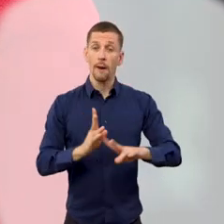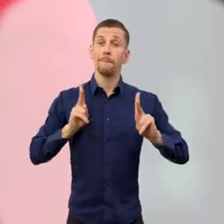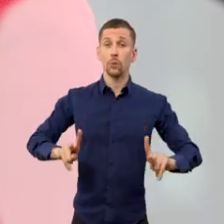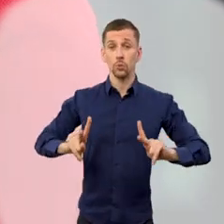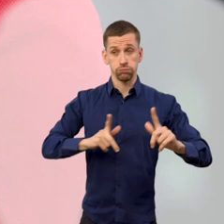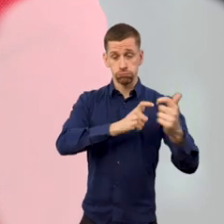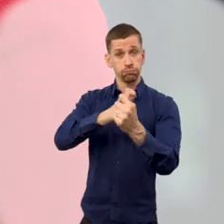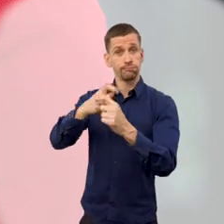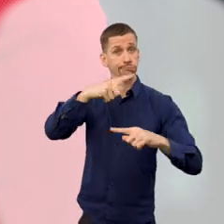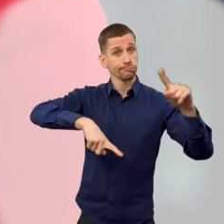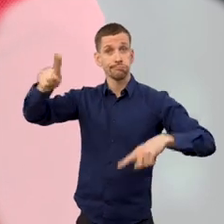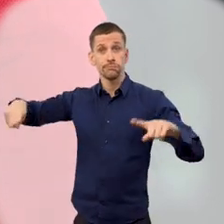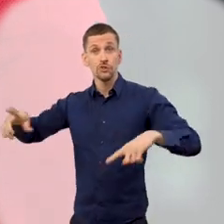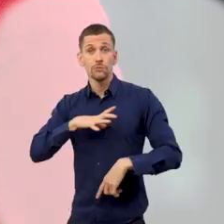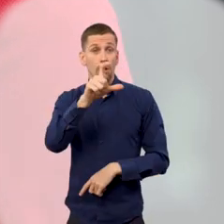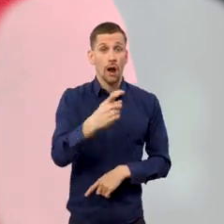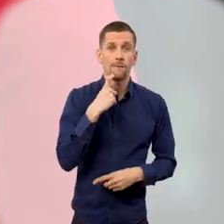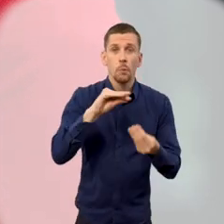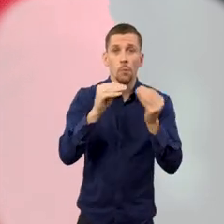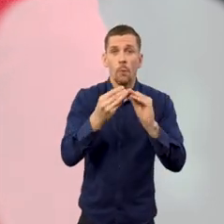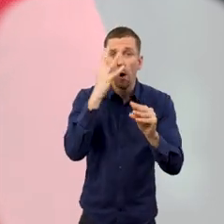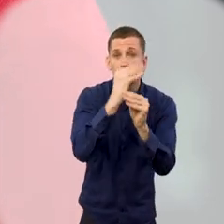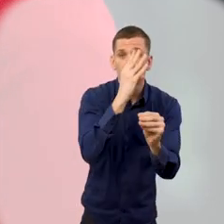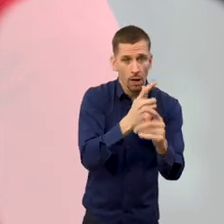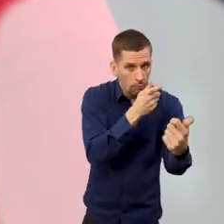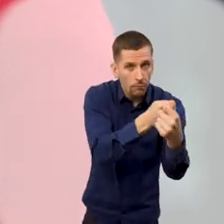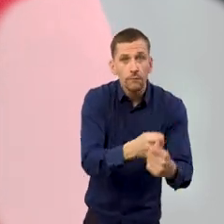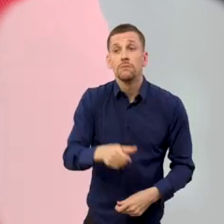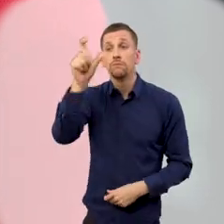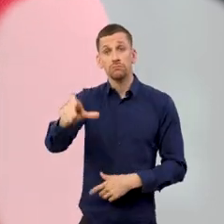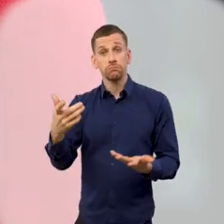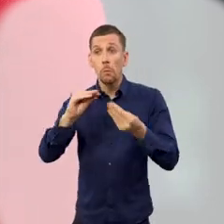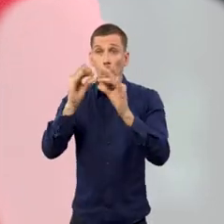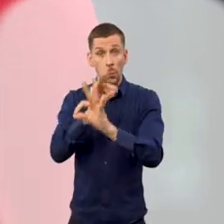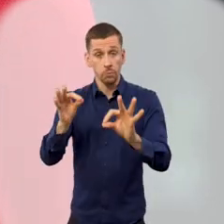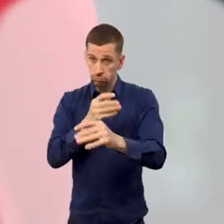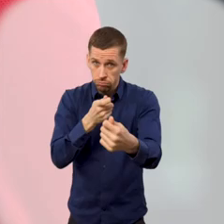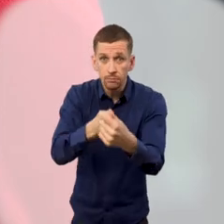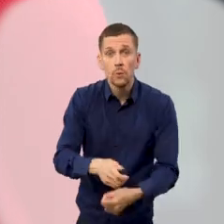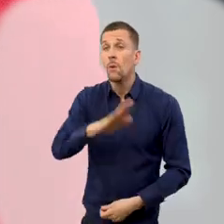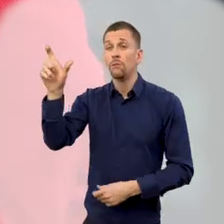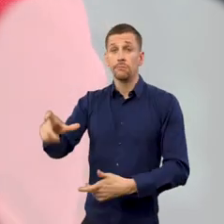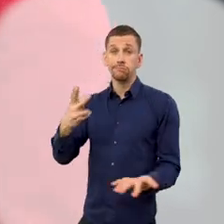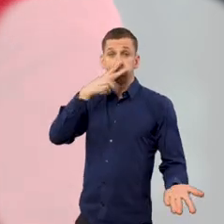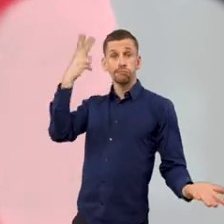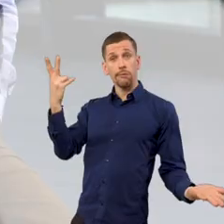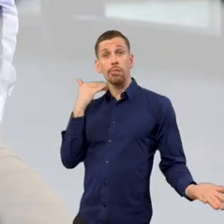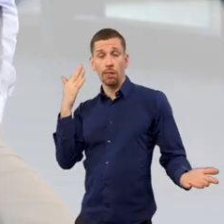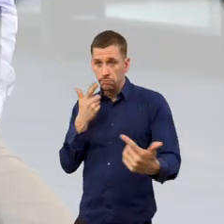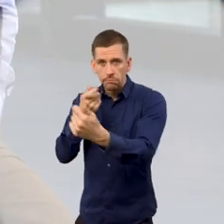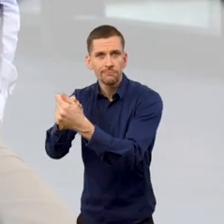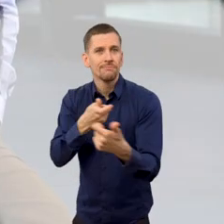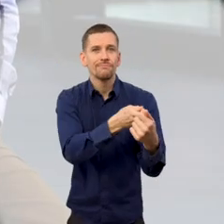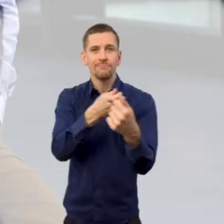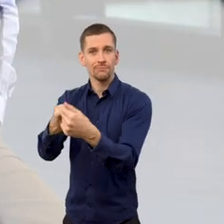exemple, puissent mettre en place une pédagogie différenciée en fonction, par exemple, si on a un élève avec un trouble des apprentissages, un autre qui n'a aucune difficulté, un autre qui va s'ennuyer. Enfin,